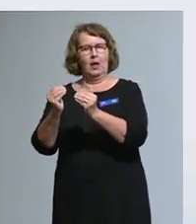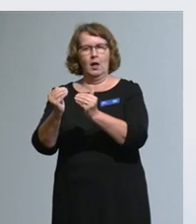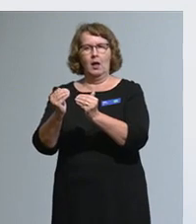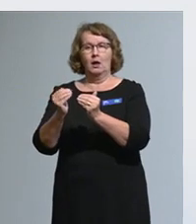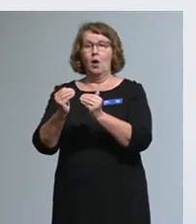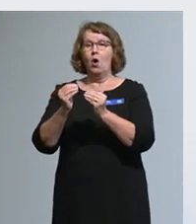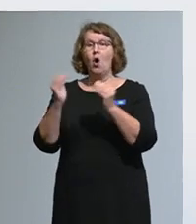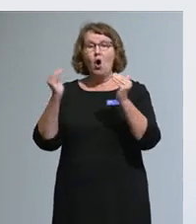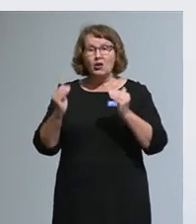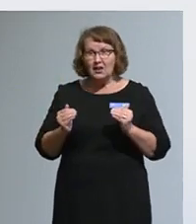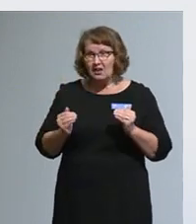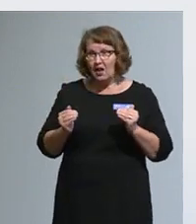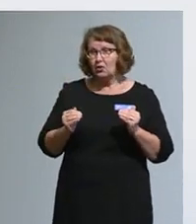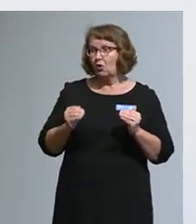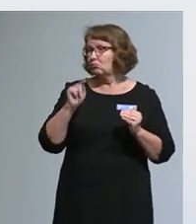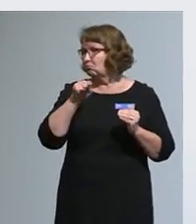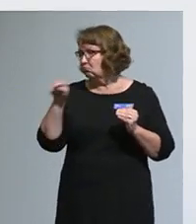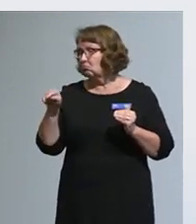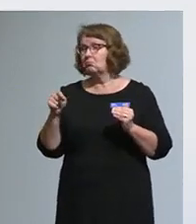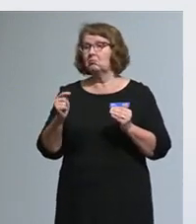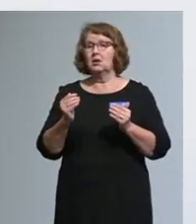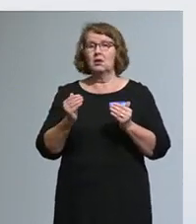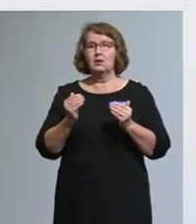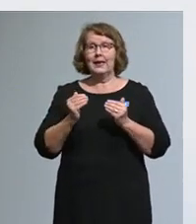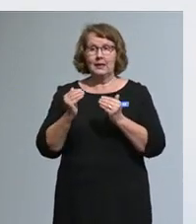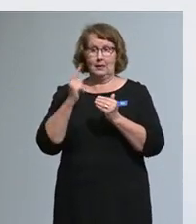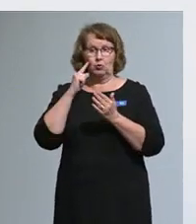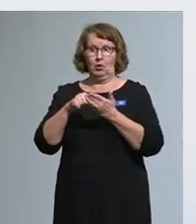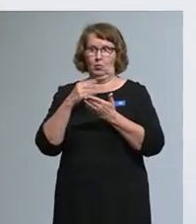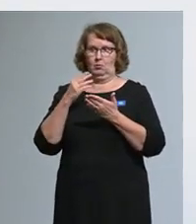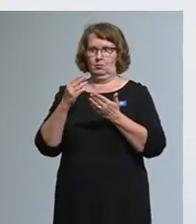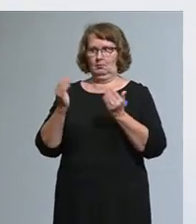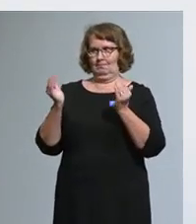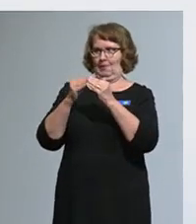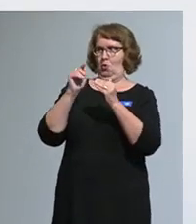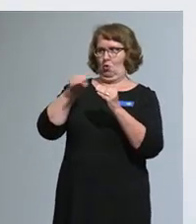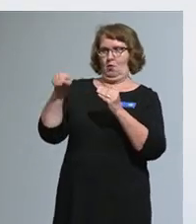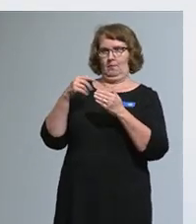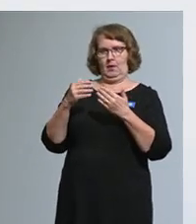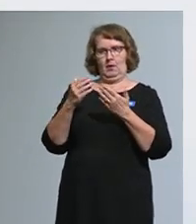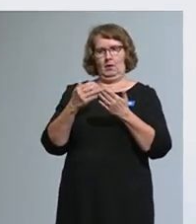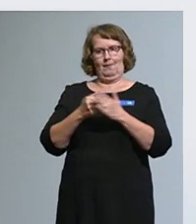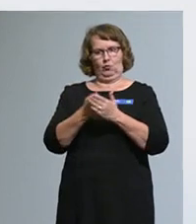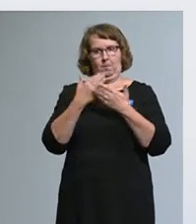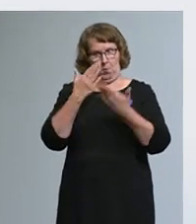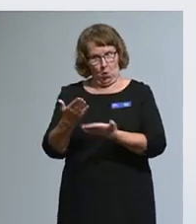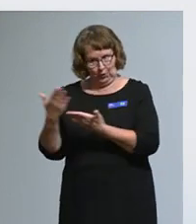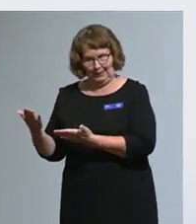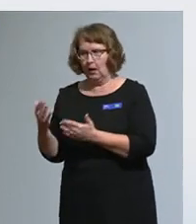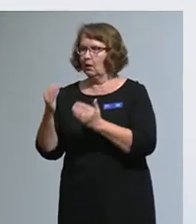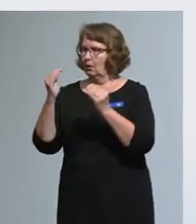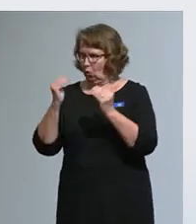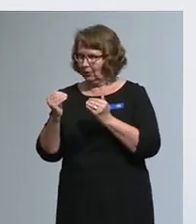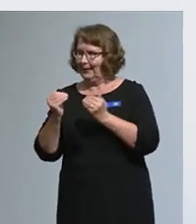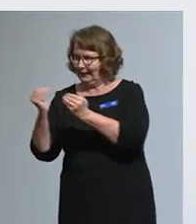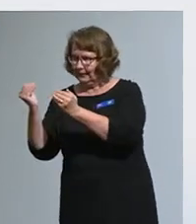osalta ja kaikkien myöntävien tahojen osalta. Ja sitten tietysti tärkeää, että tässä on järjestöt itse